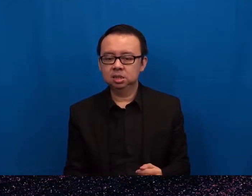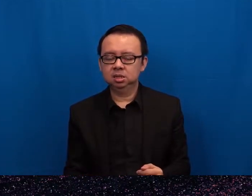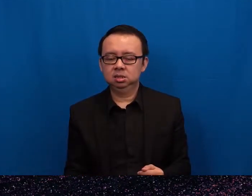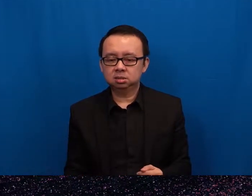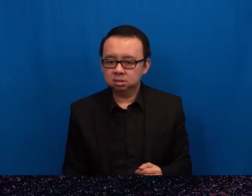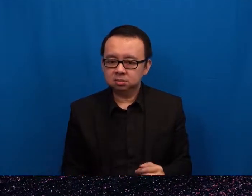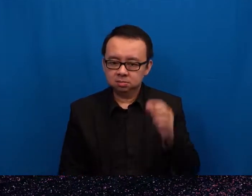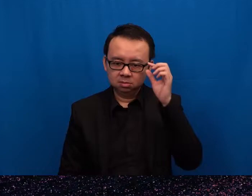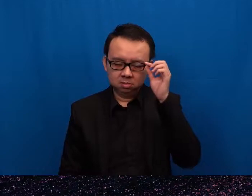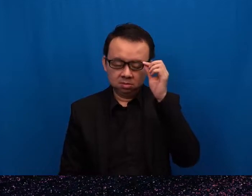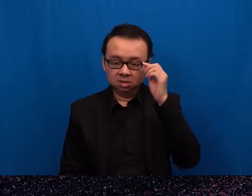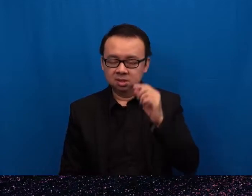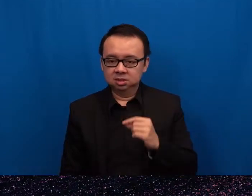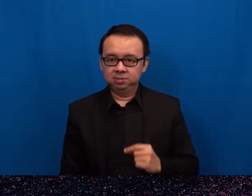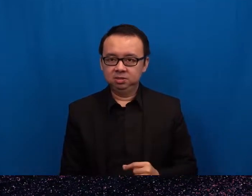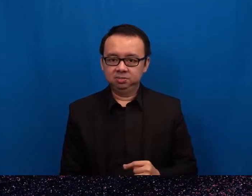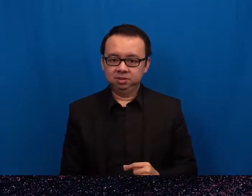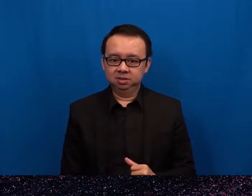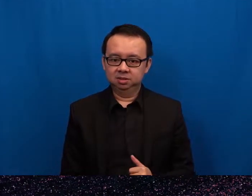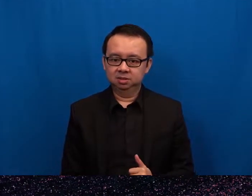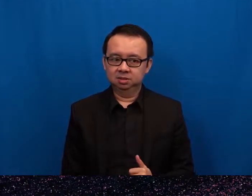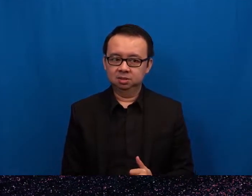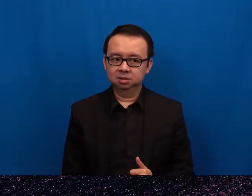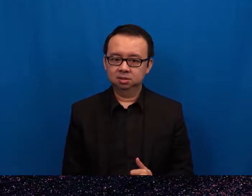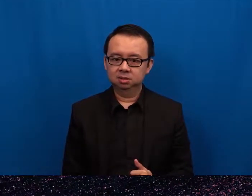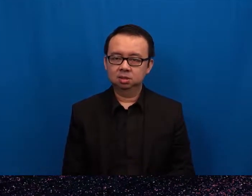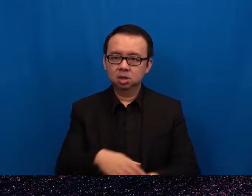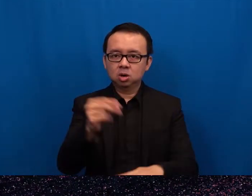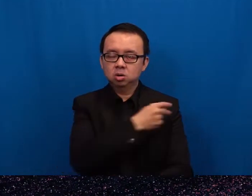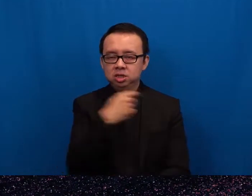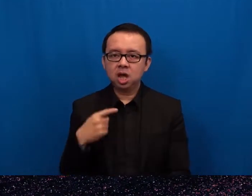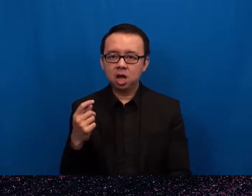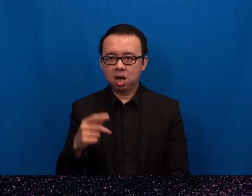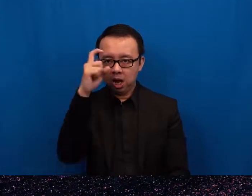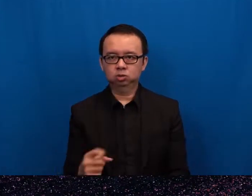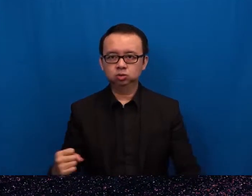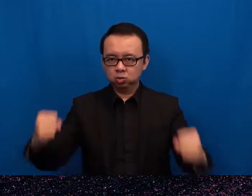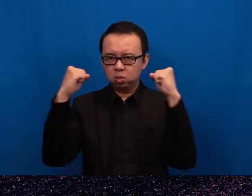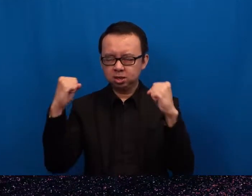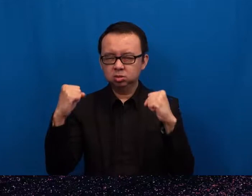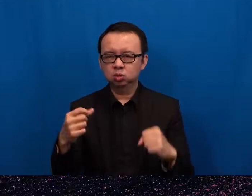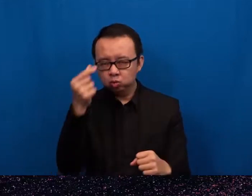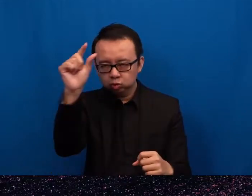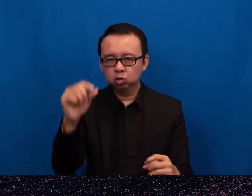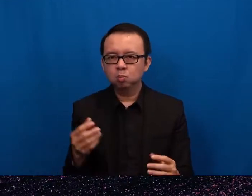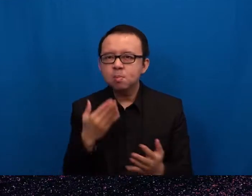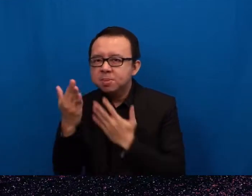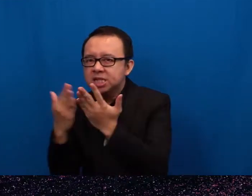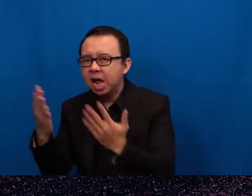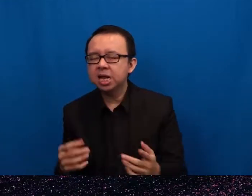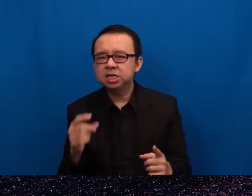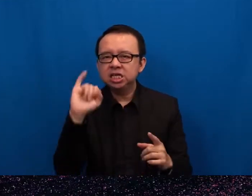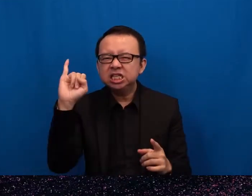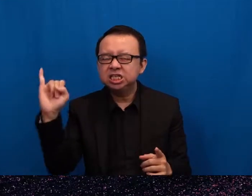Spiritnya makin kenceng, ya. Itu dia. Paulus sudah menjelajah daerah-daerah